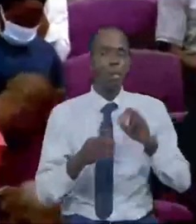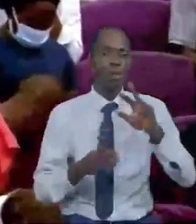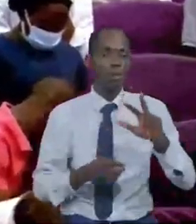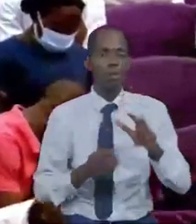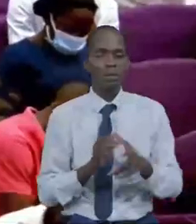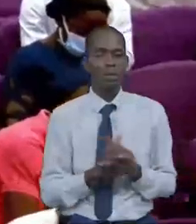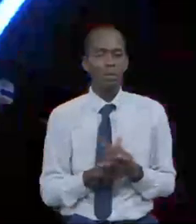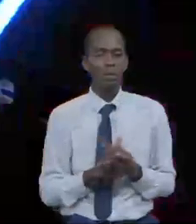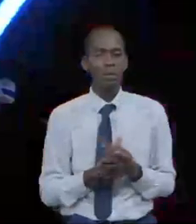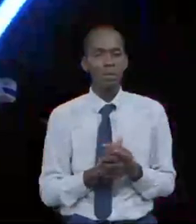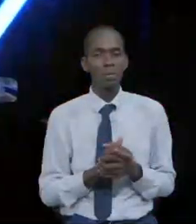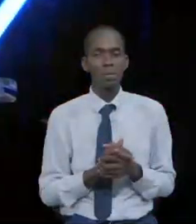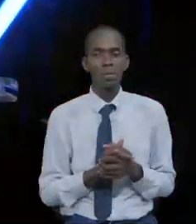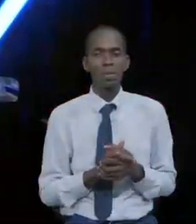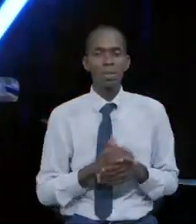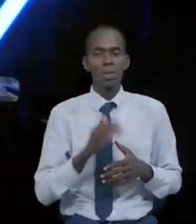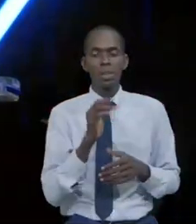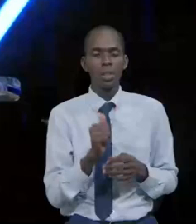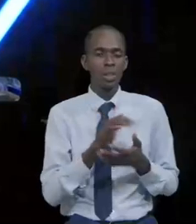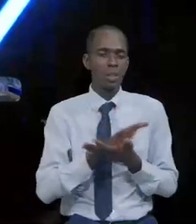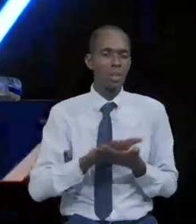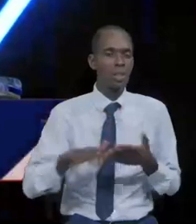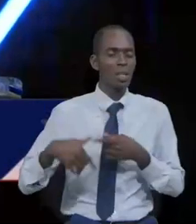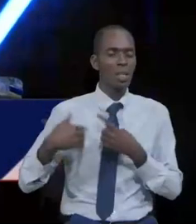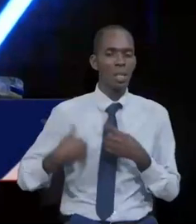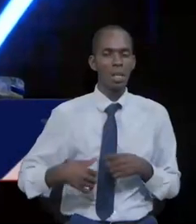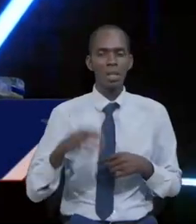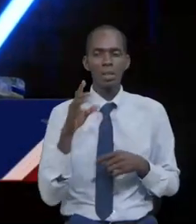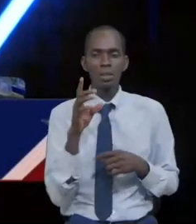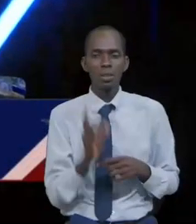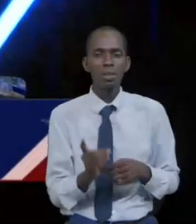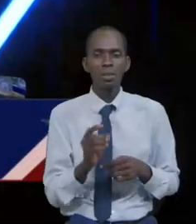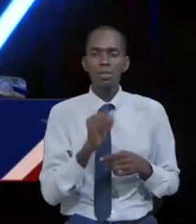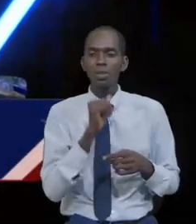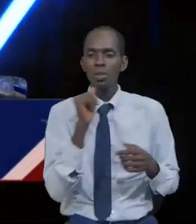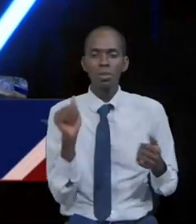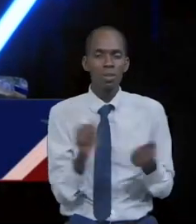partie. C'est une consécration